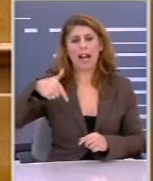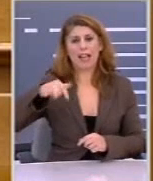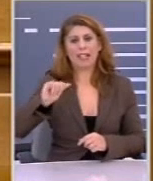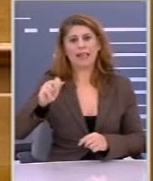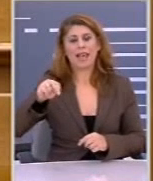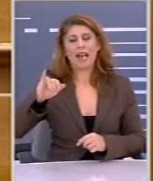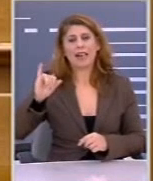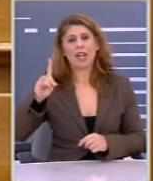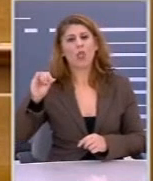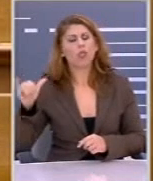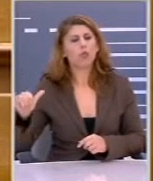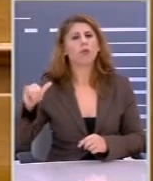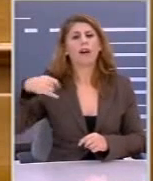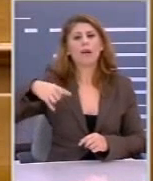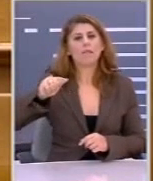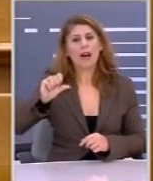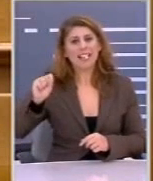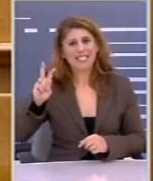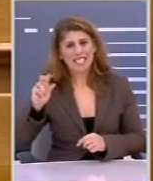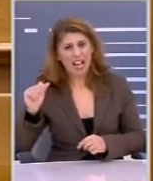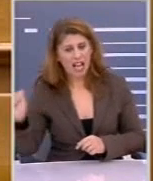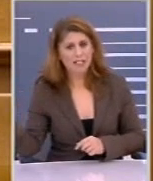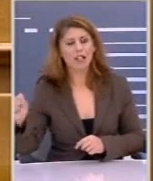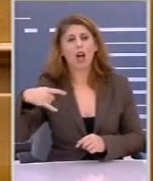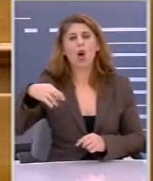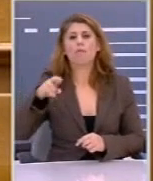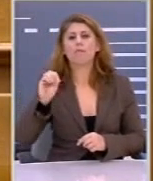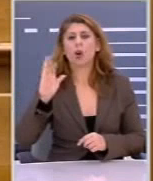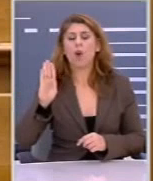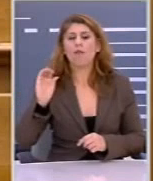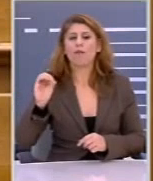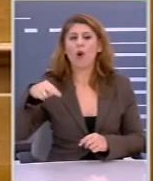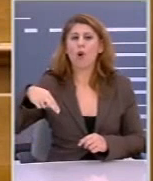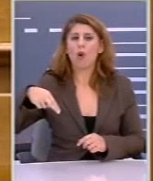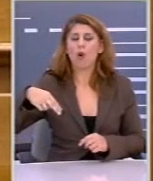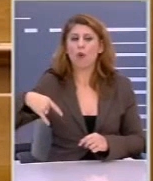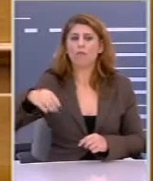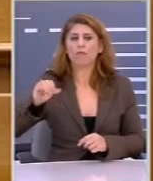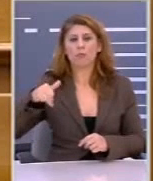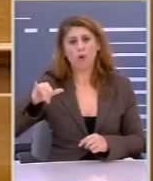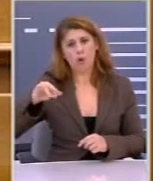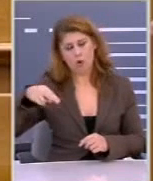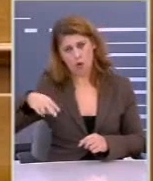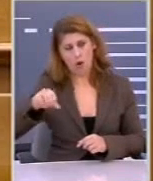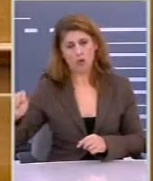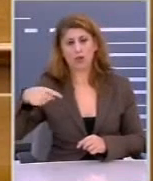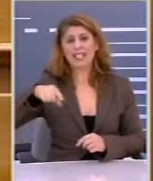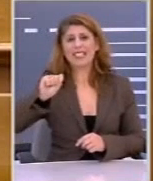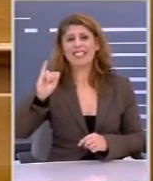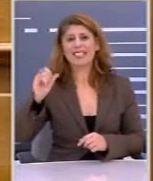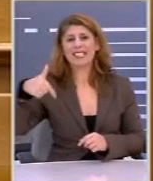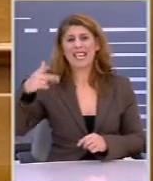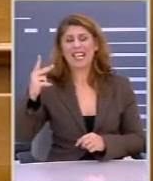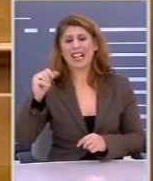ο κύριος Προβόπουλος, πρώην διοικητής Τράπεζας Ελλάδος σε δύσκολη περίοδο, μέσα στα μνημόνια. Ηλίας Τσίγκας, διευθύνων σύμβουλος του Μέγκα.